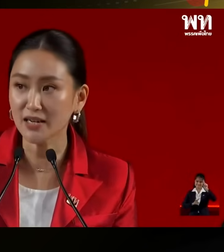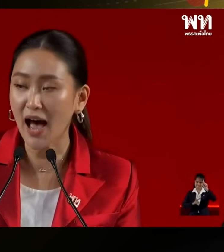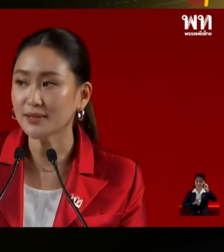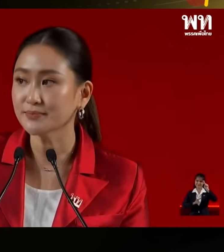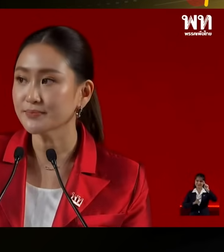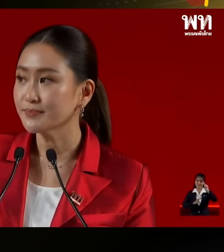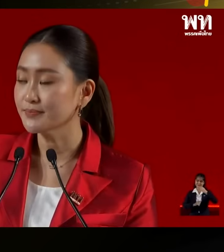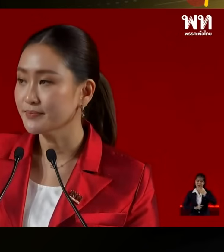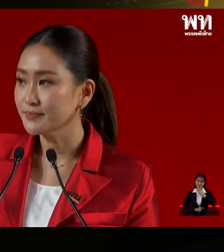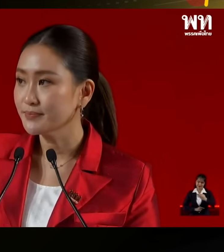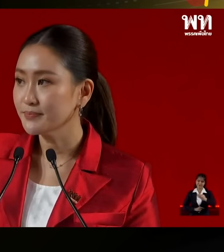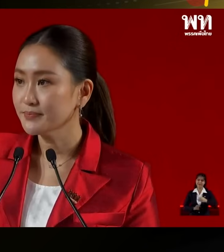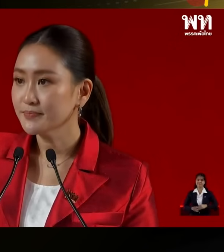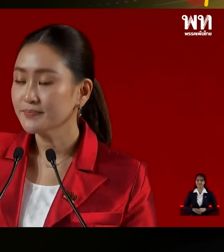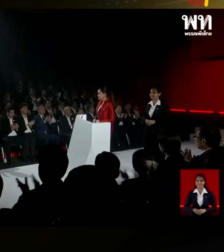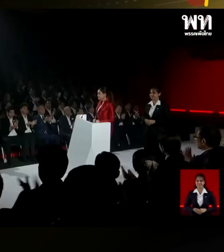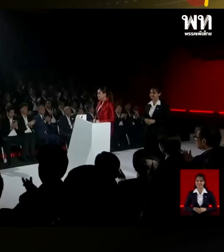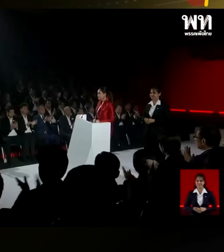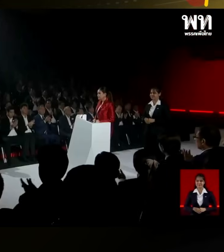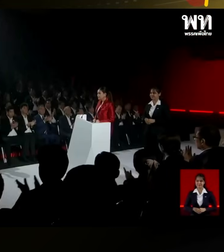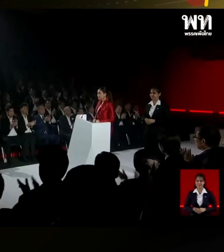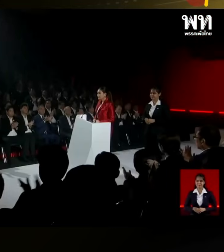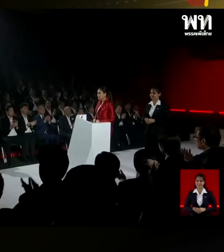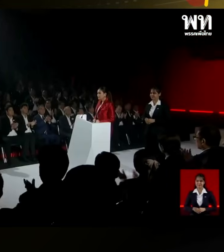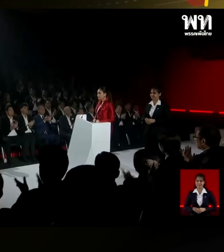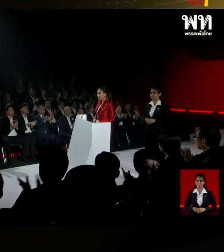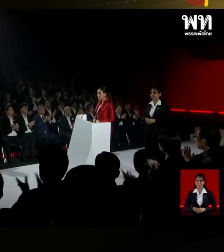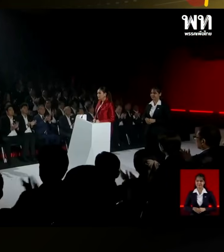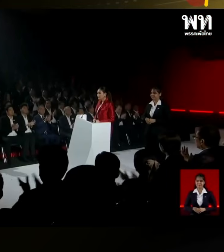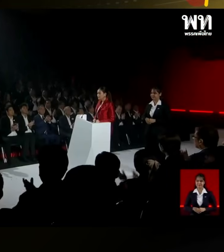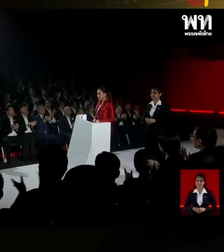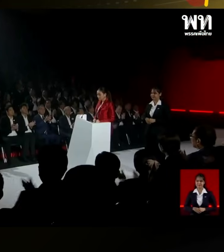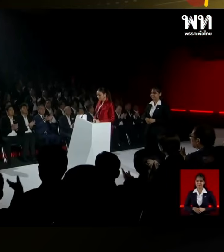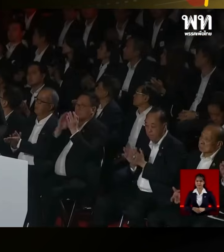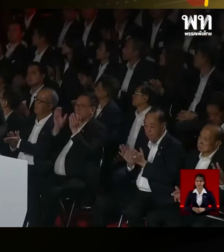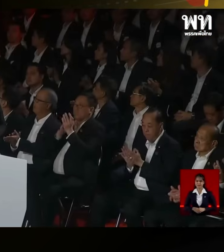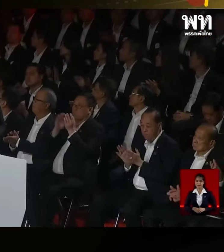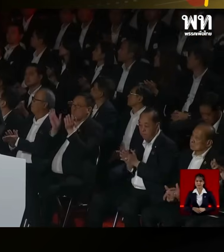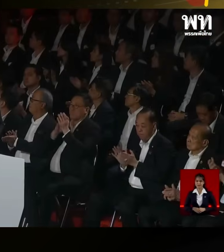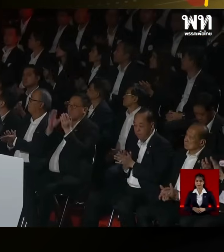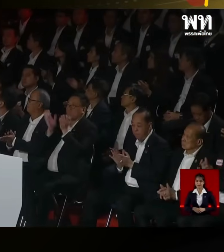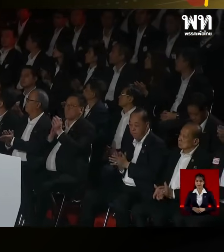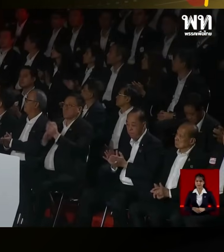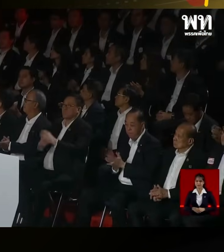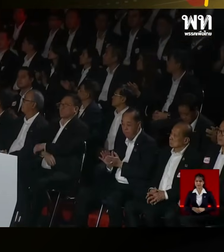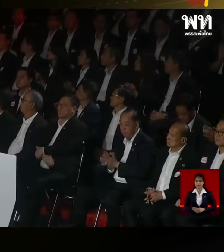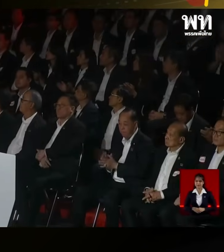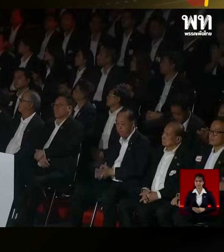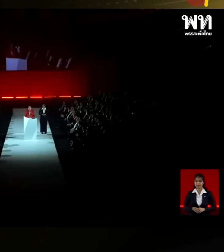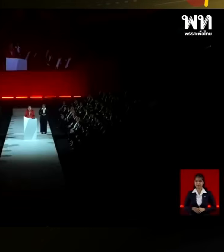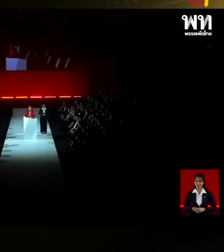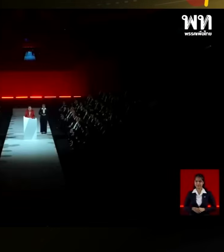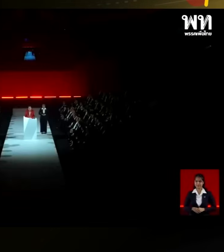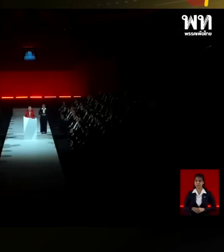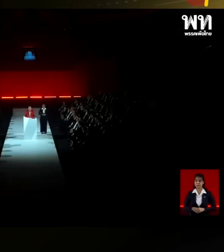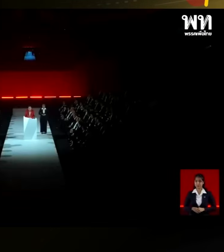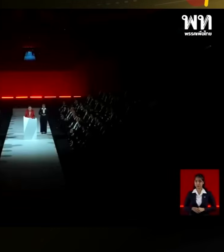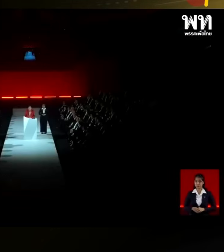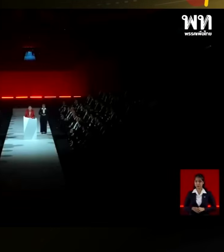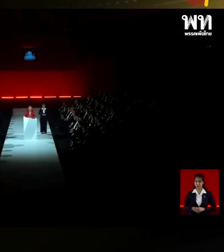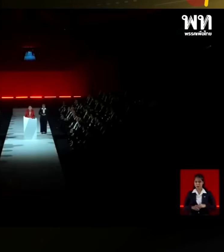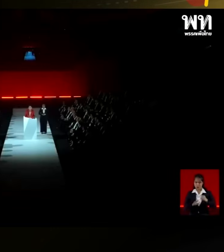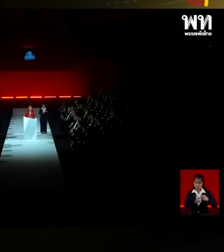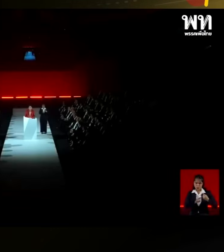งครั้งหน้าก็อยากเป็นสสอ่ะ ครับ ถ้ามันอยู่พรรคตรงนี้แล้วมันบอกว่าโทษนะตายแล้วไม่ได้เป็นเว้ยสสไม่ได้เรื่